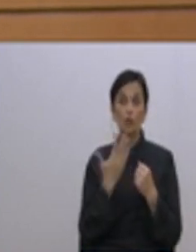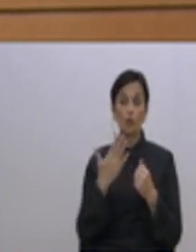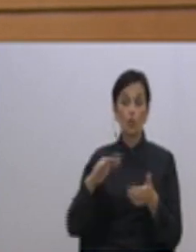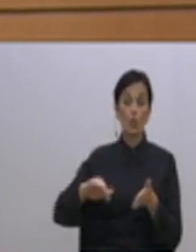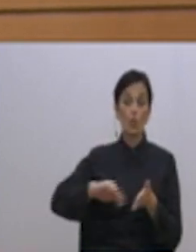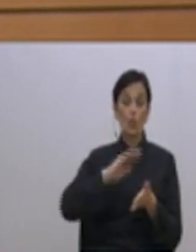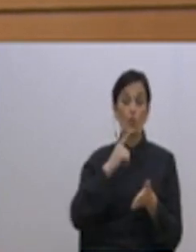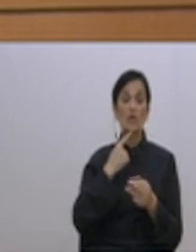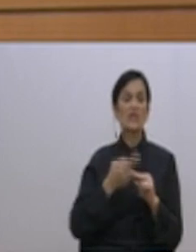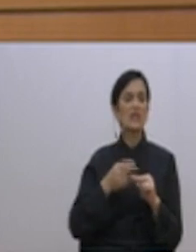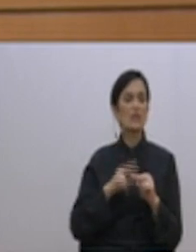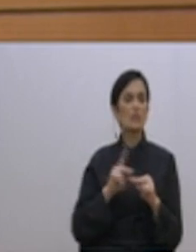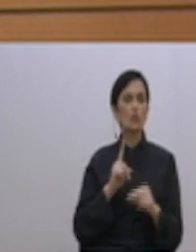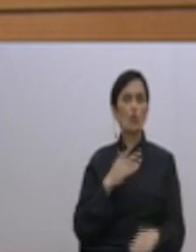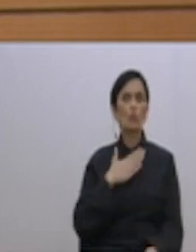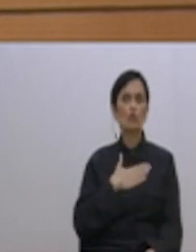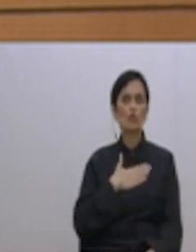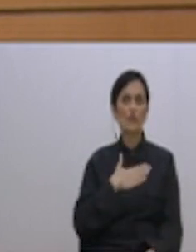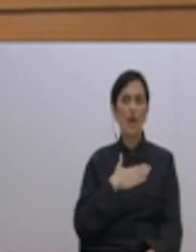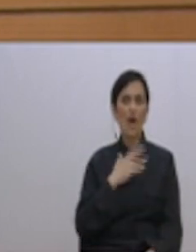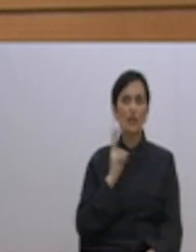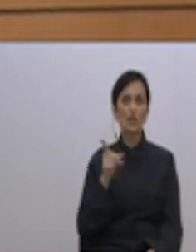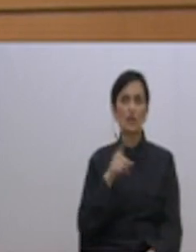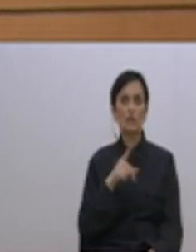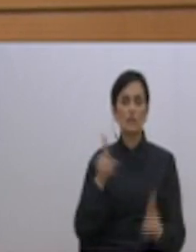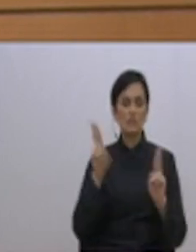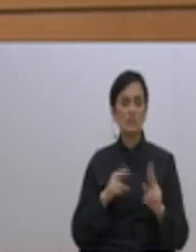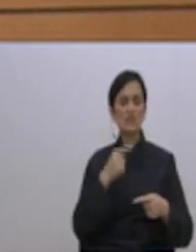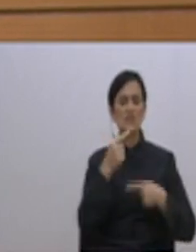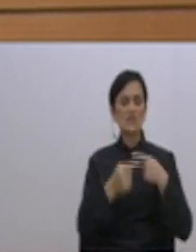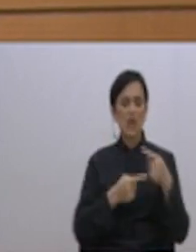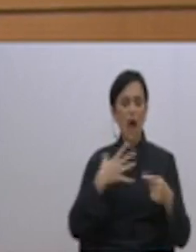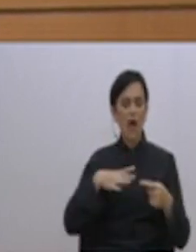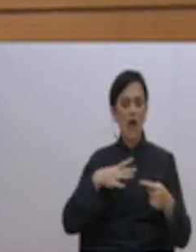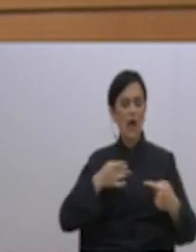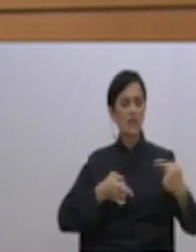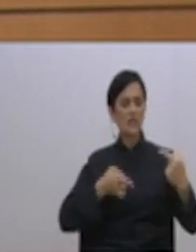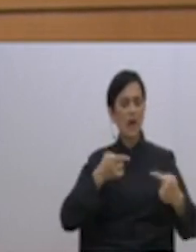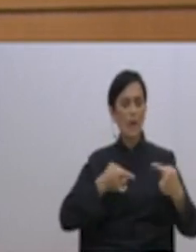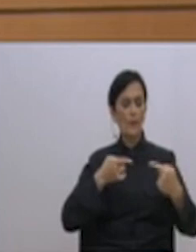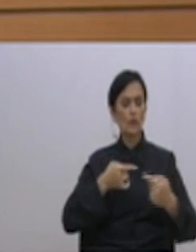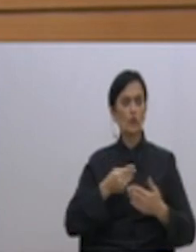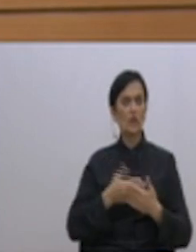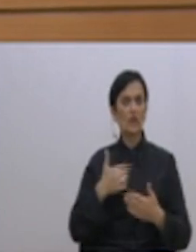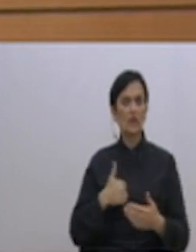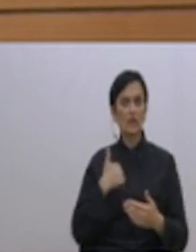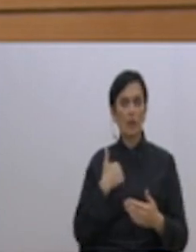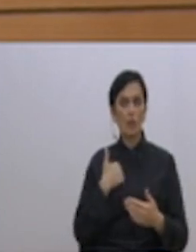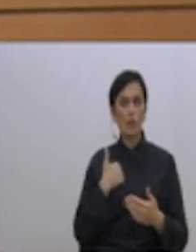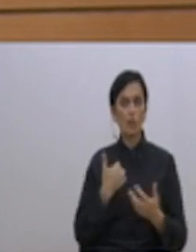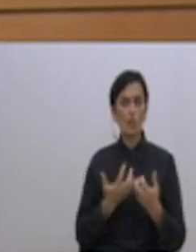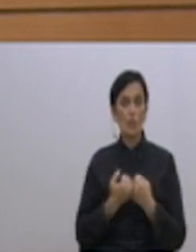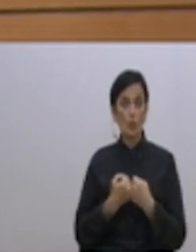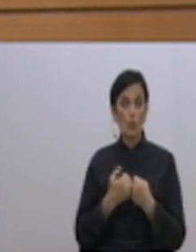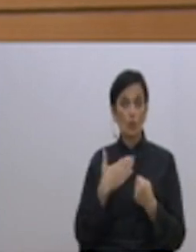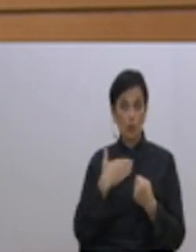ეს მოხდება იმიტომ, რომ ჩვენ ვიღავთ ხოს ქართულ ტრადიციებთან დაპირისპირებული ღირებულებების მიღებას